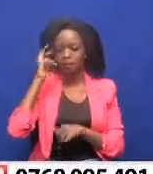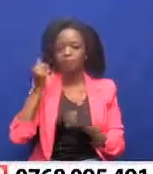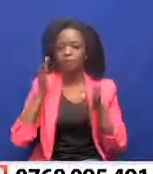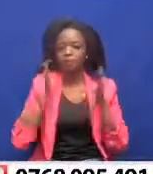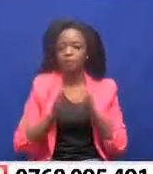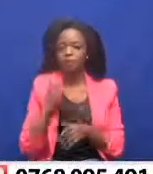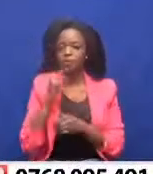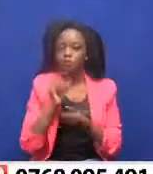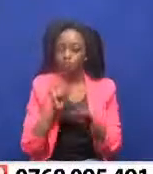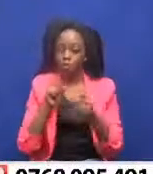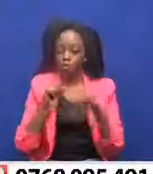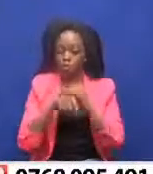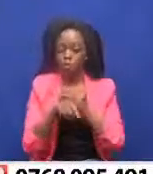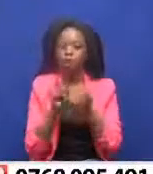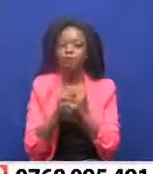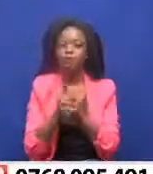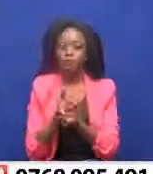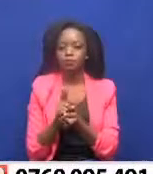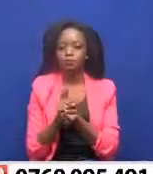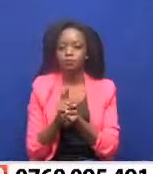mpiga bao 11.